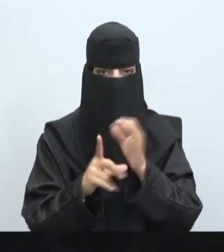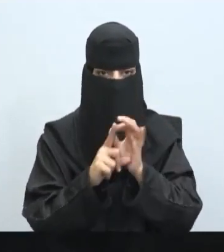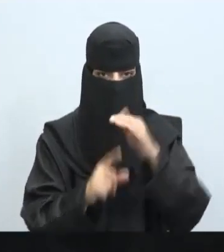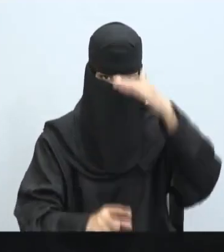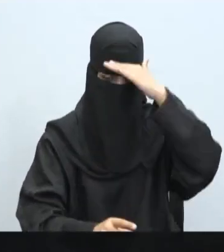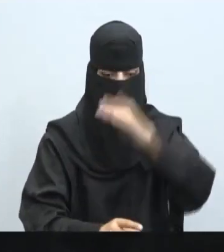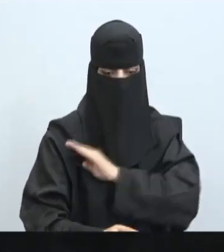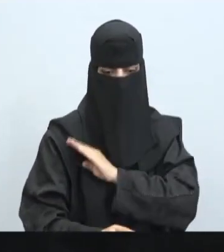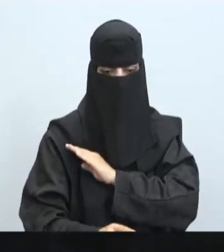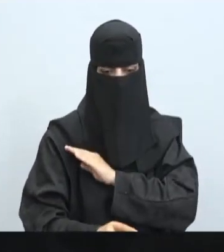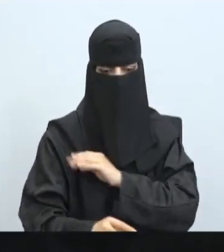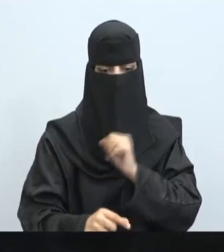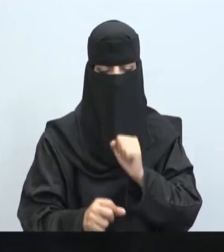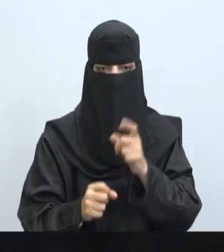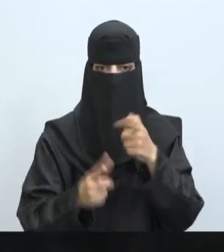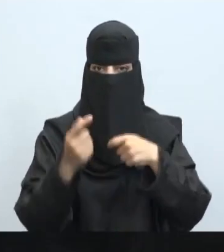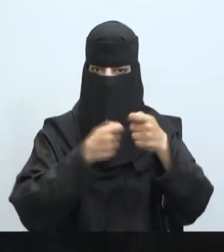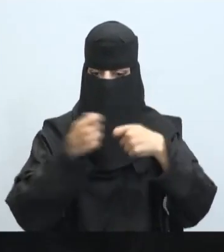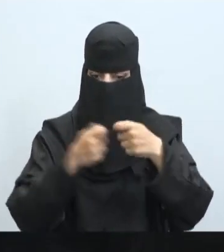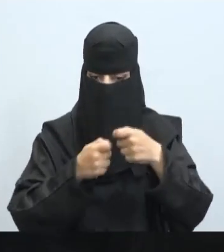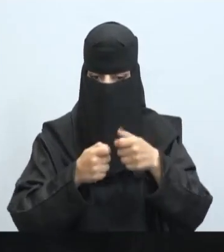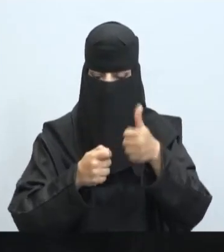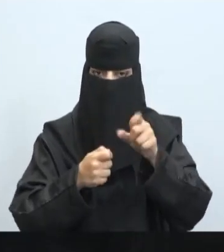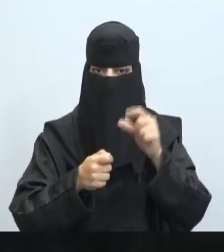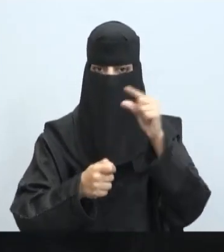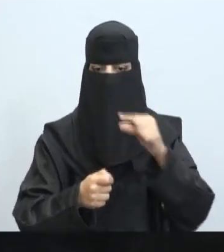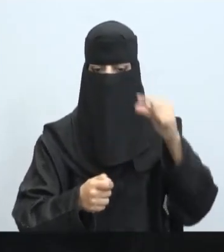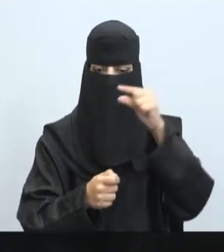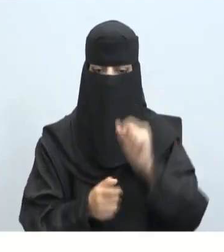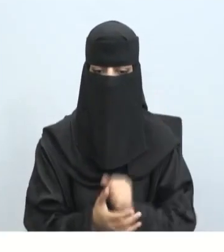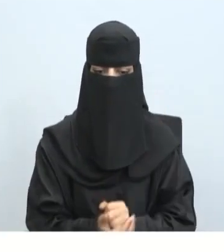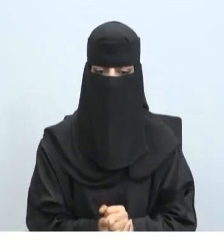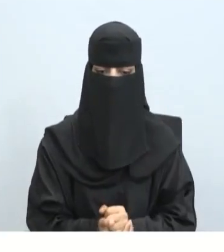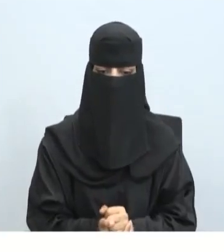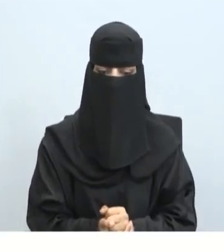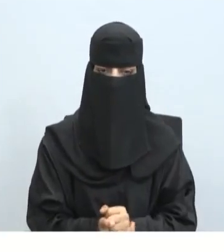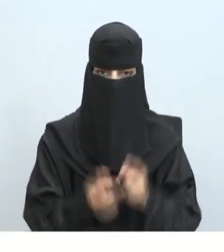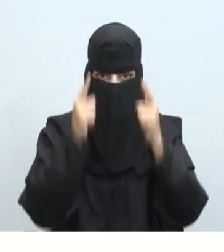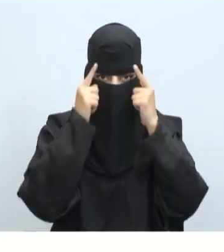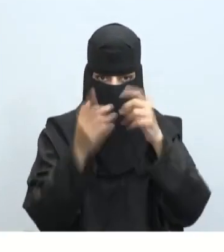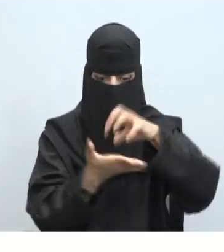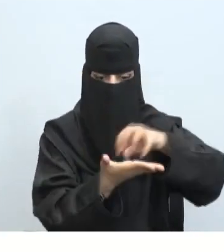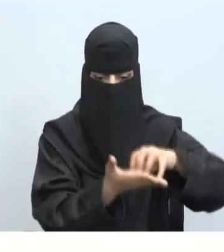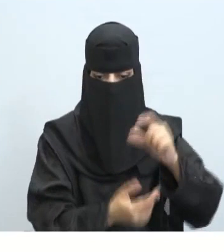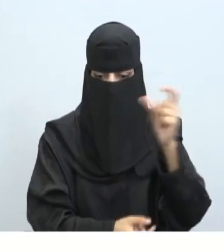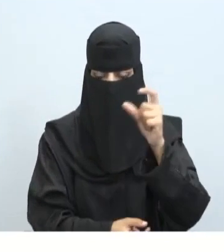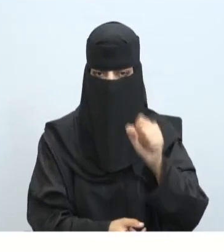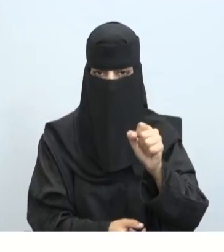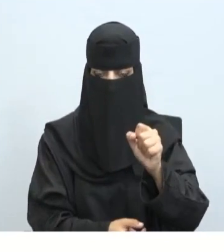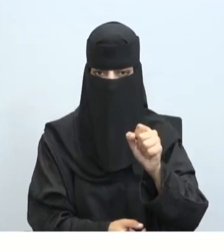عسكريه او اقتصاديه او ومن اهم المدن